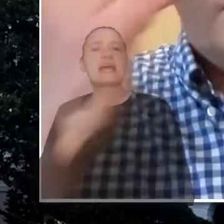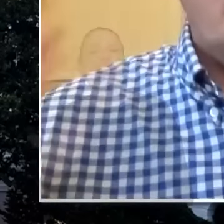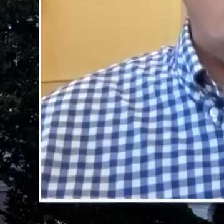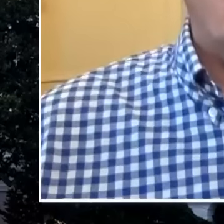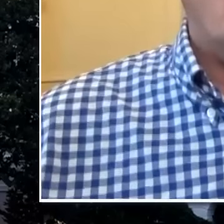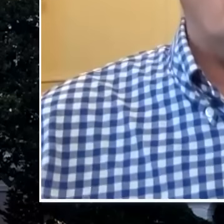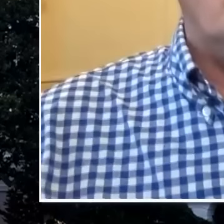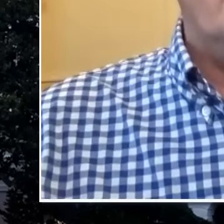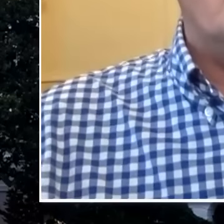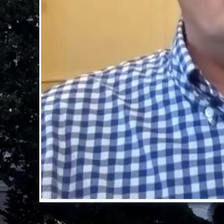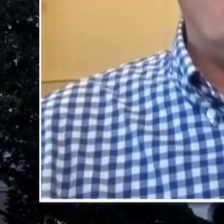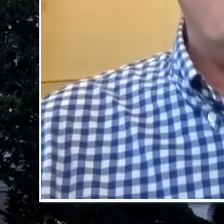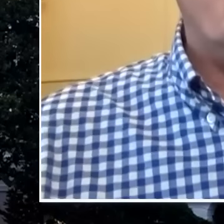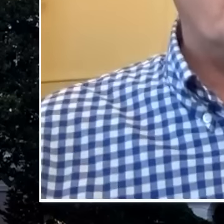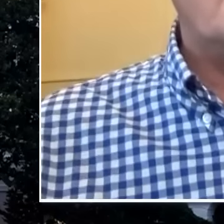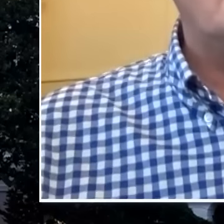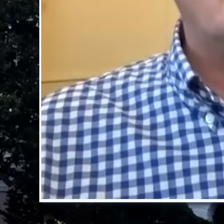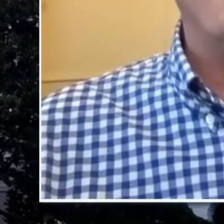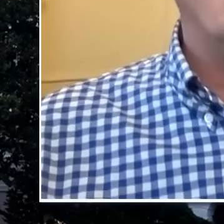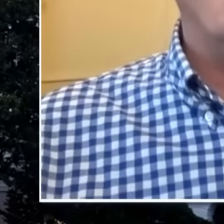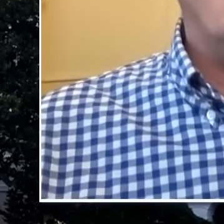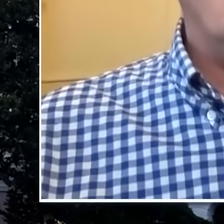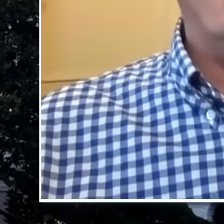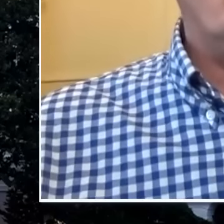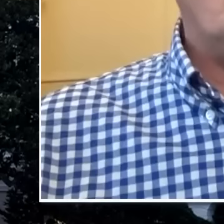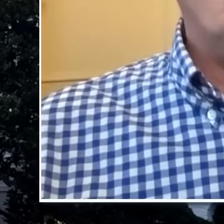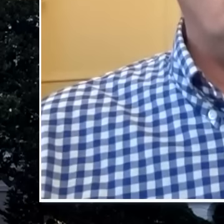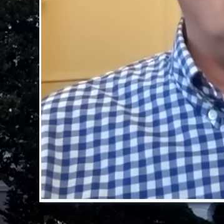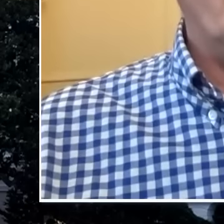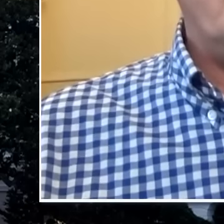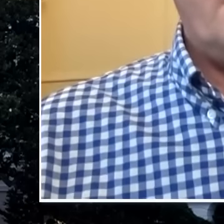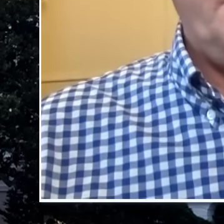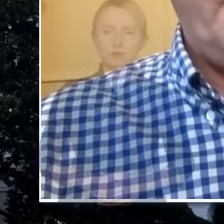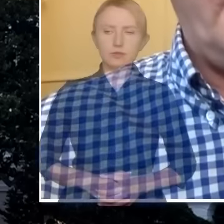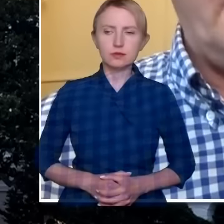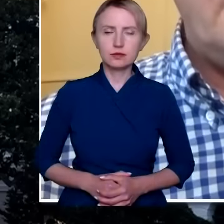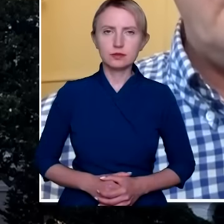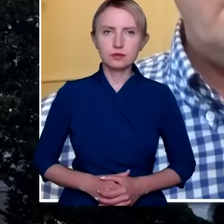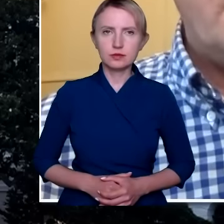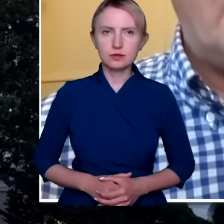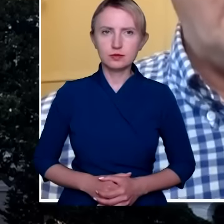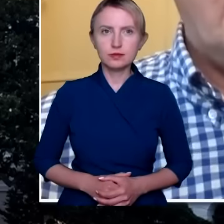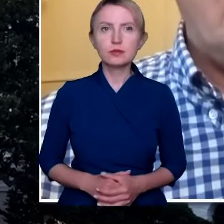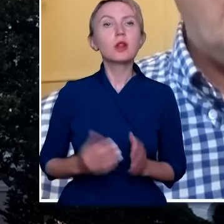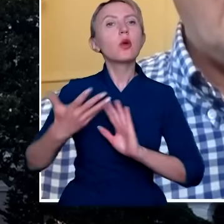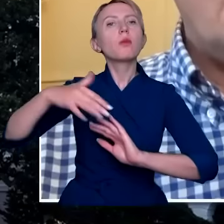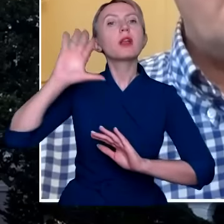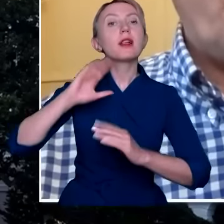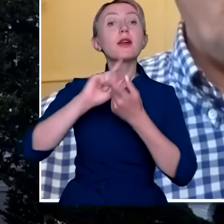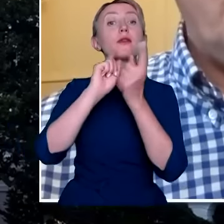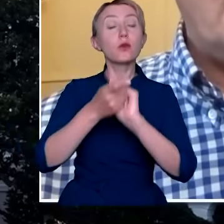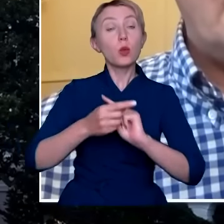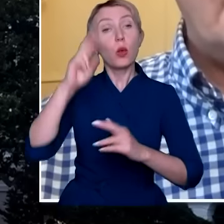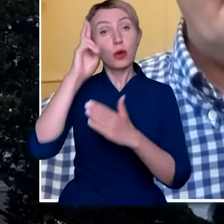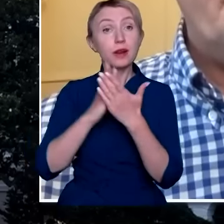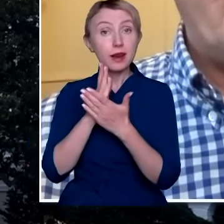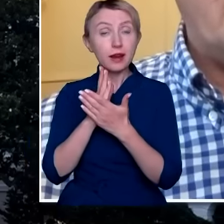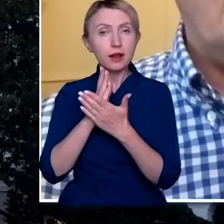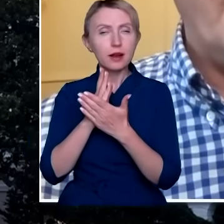ciekawe, nawrócił się na katolicyzm, będąc protestantem lat temu bodajże 5, jako